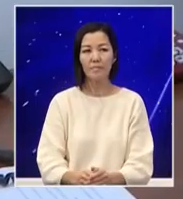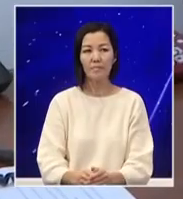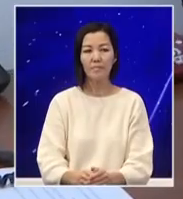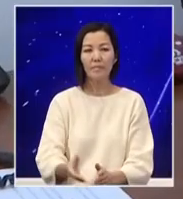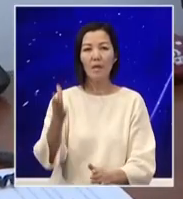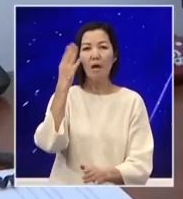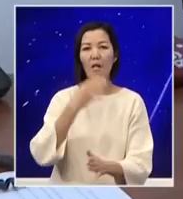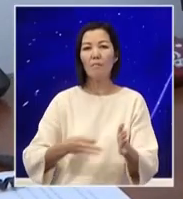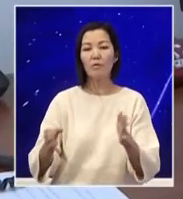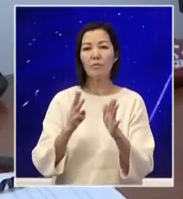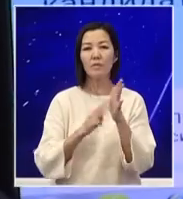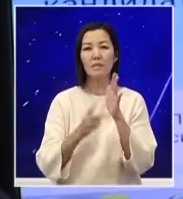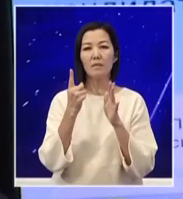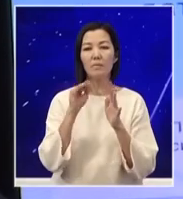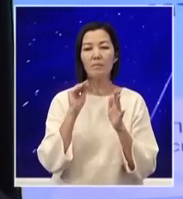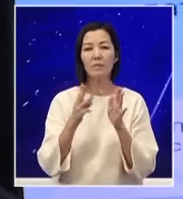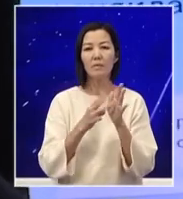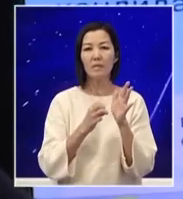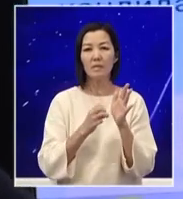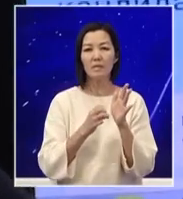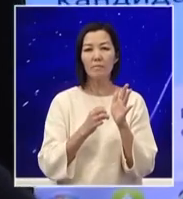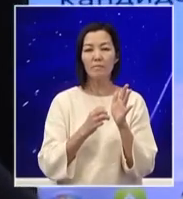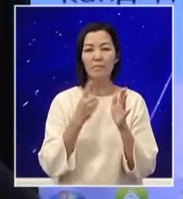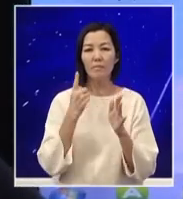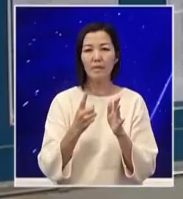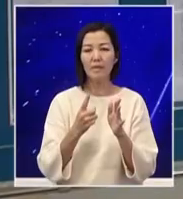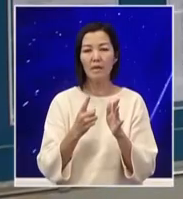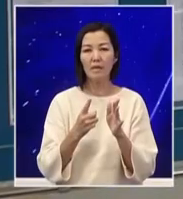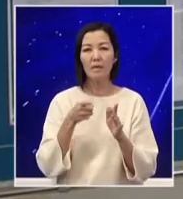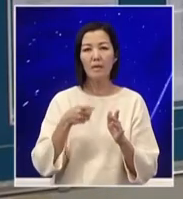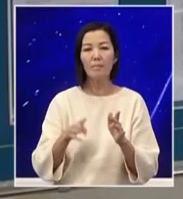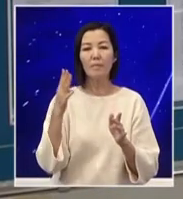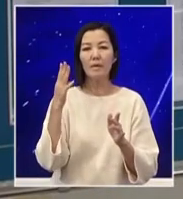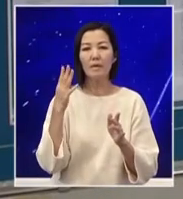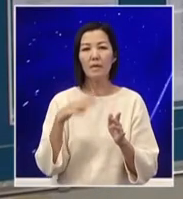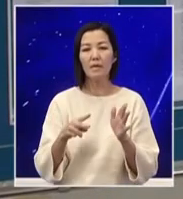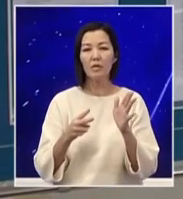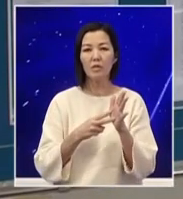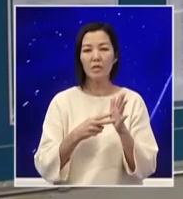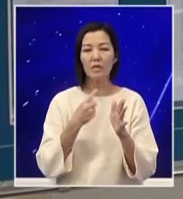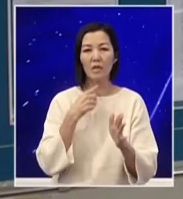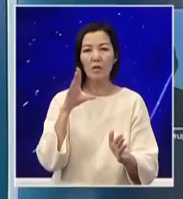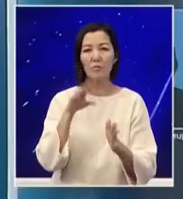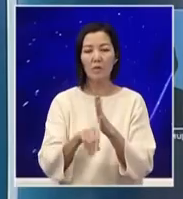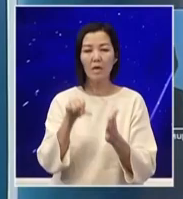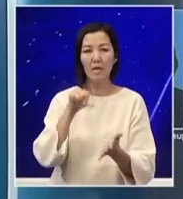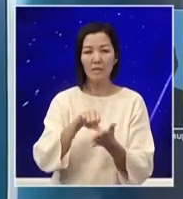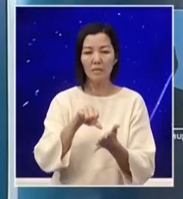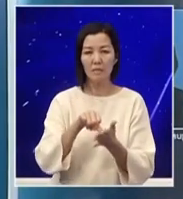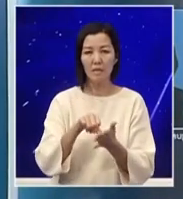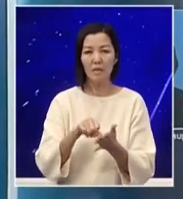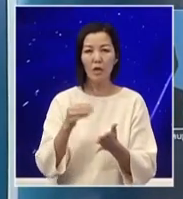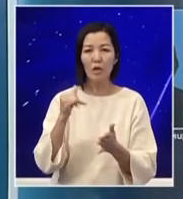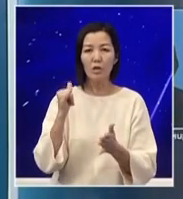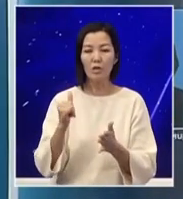Алматы облысында 81840 партия мүшесі бар. Оның 1047-сі партияішілік сайлауға қатысып жатыр. Дауыс беру бойынша Жетісу